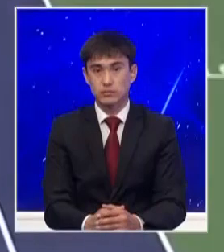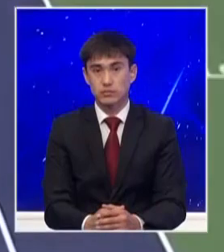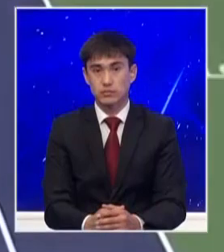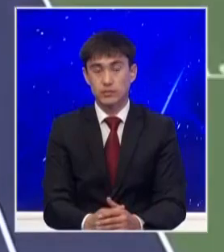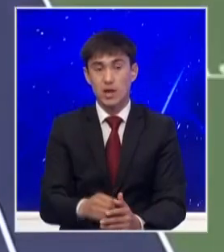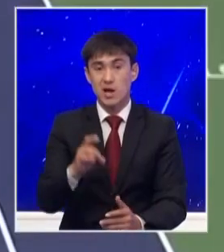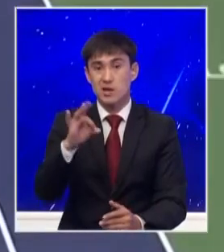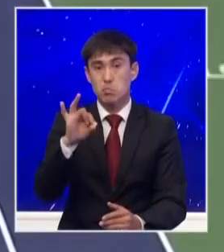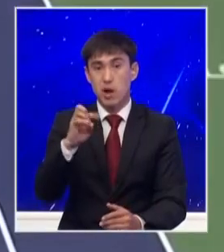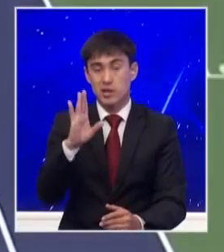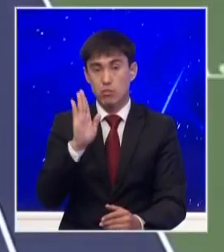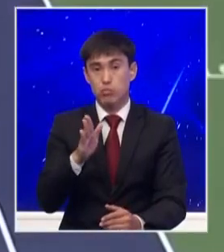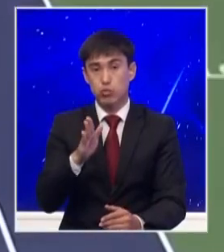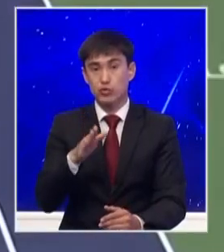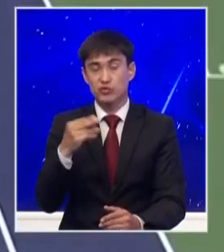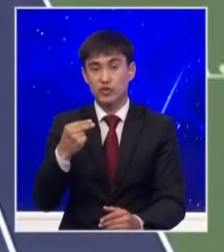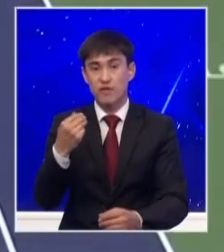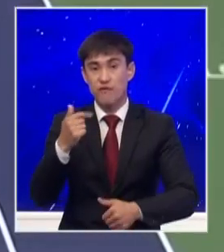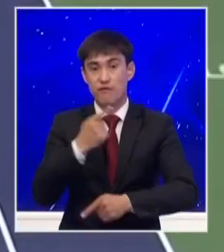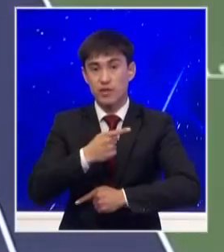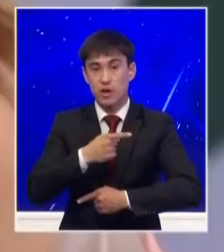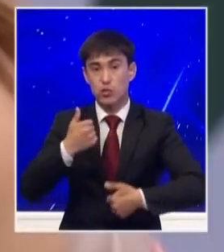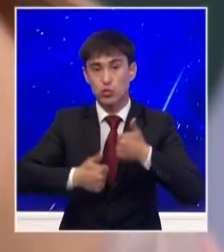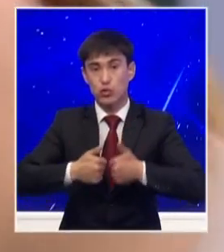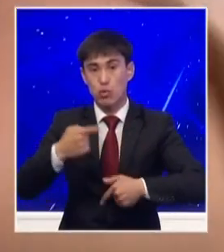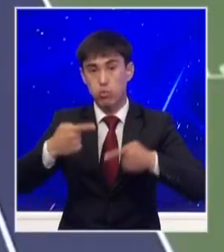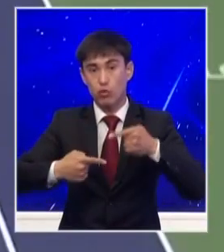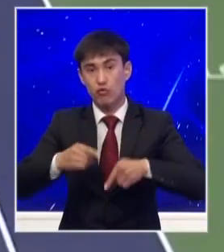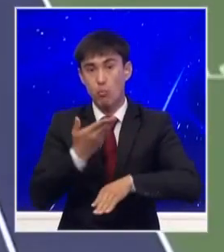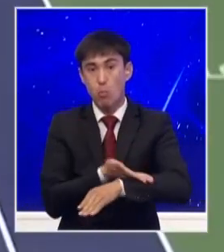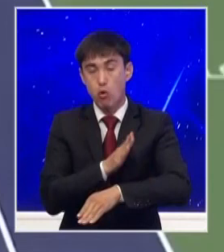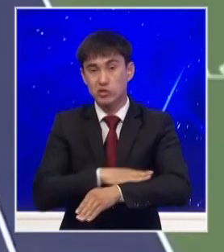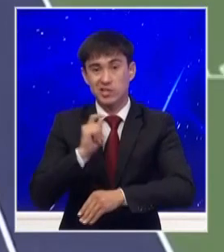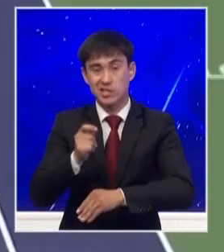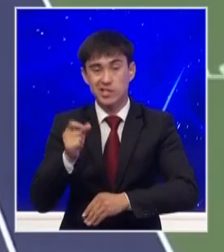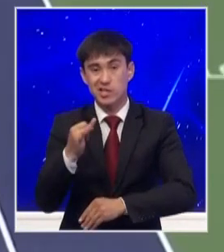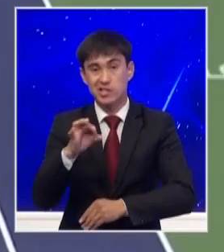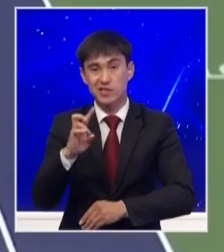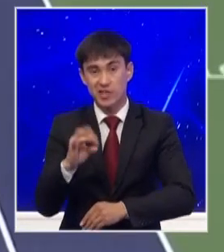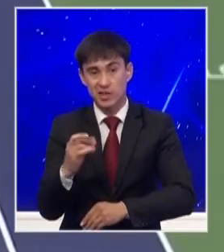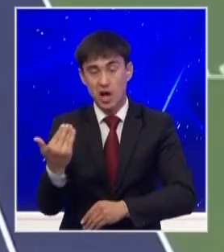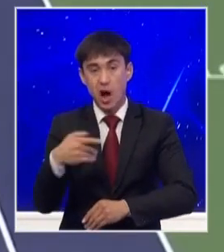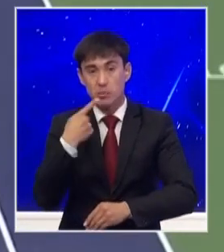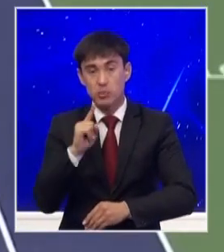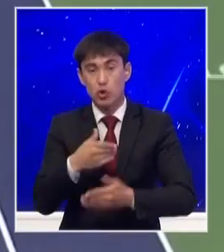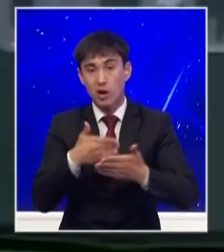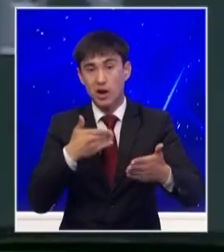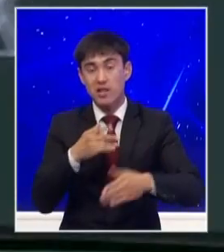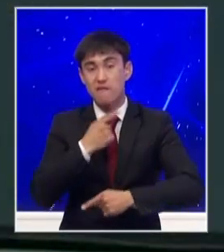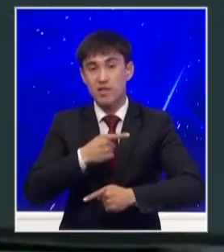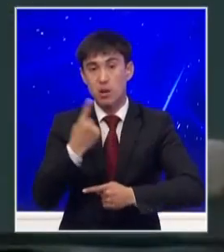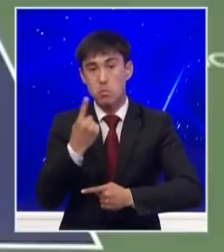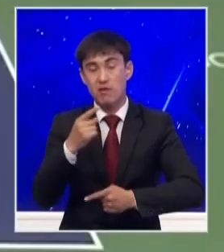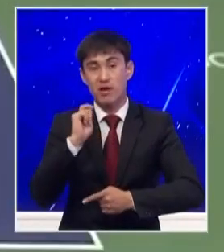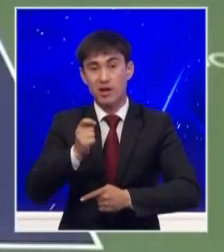Елена Рыбакина сыграет в четвертьфинале турнира в Риме против польской теннисистки Иги Швентек. Стоит отметить, ранее в финале